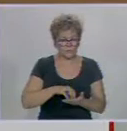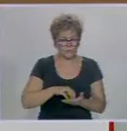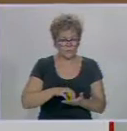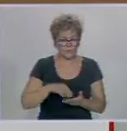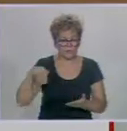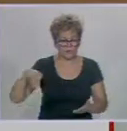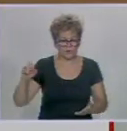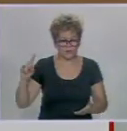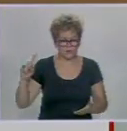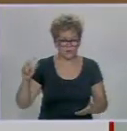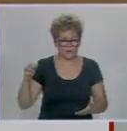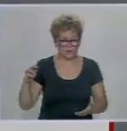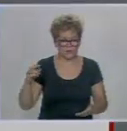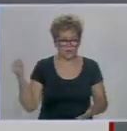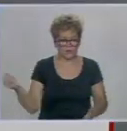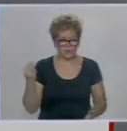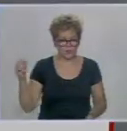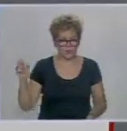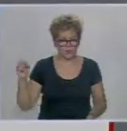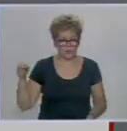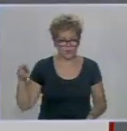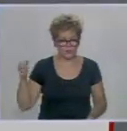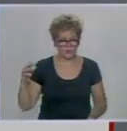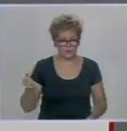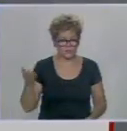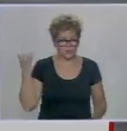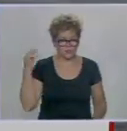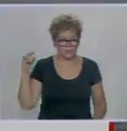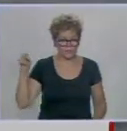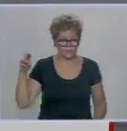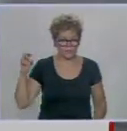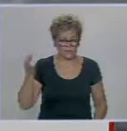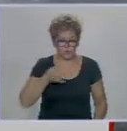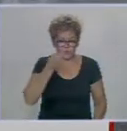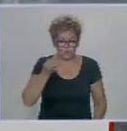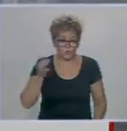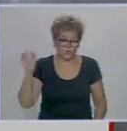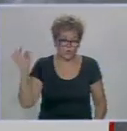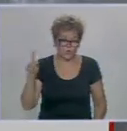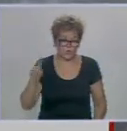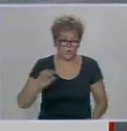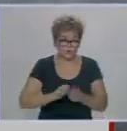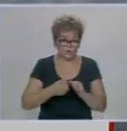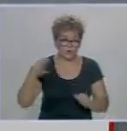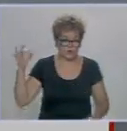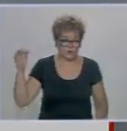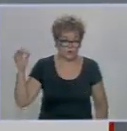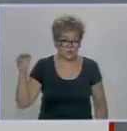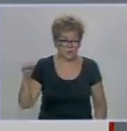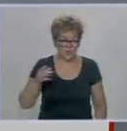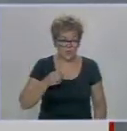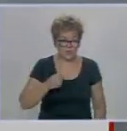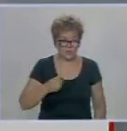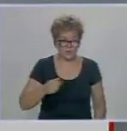comuna Măldărești sau orașul Horezu. Pe de altă parte, fostul prefect nici nu infirmă, dar nici nu confirmă faptul că în cei 4 ani în care a condus